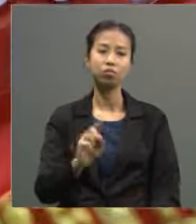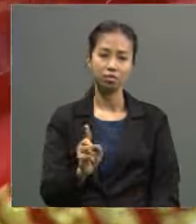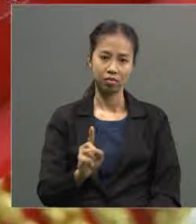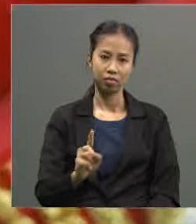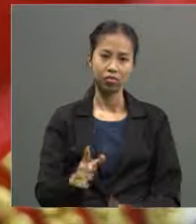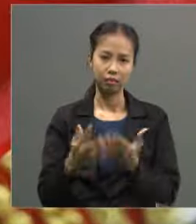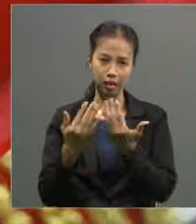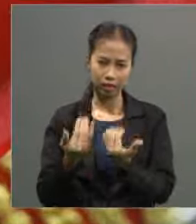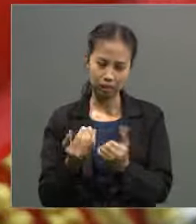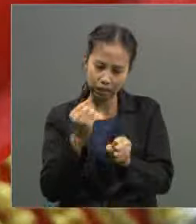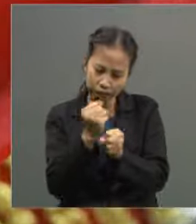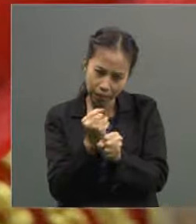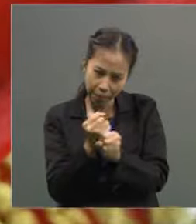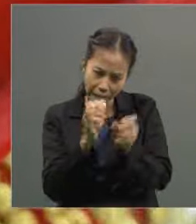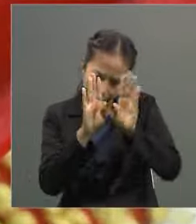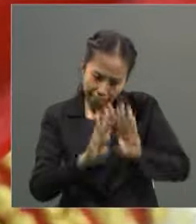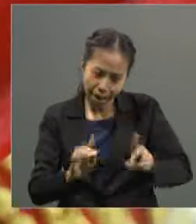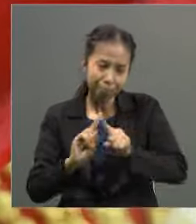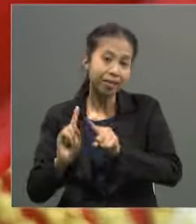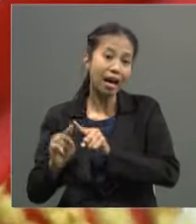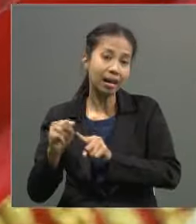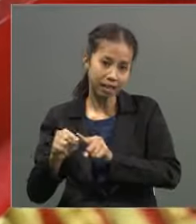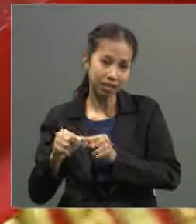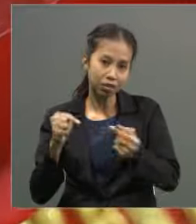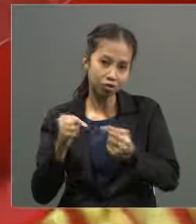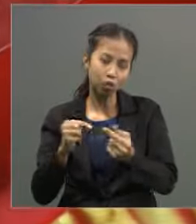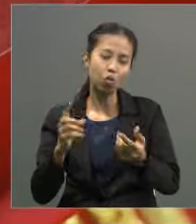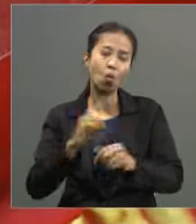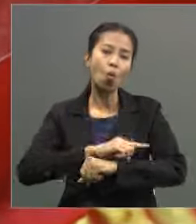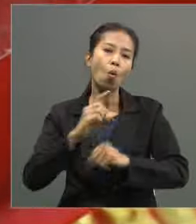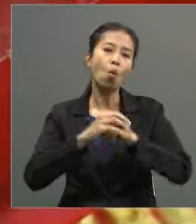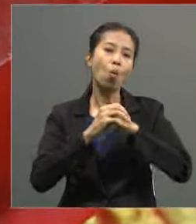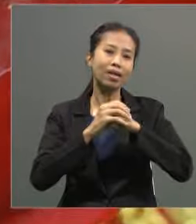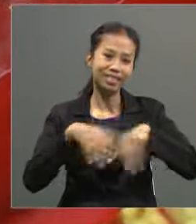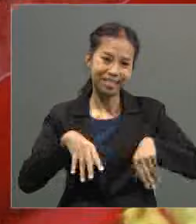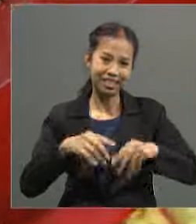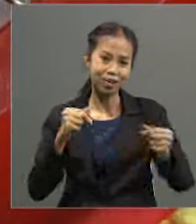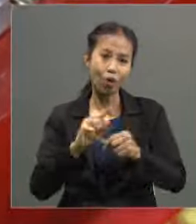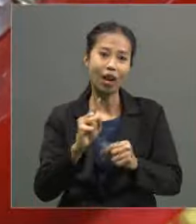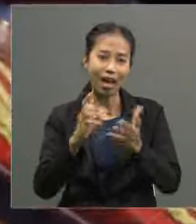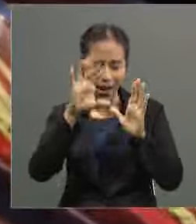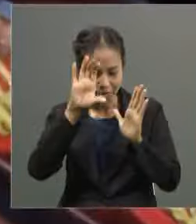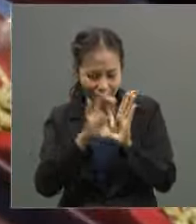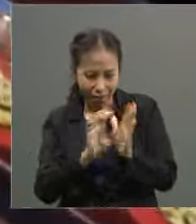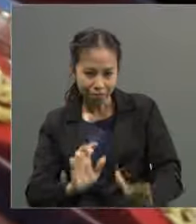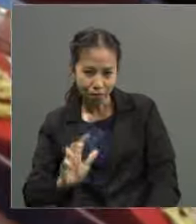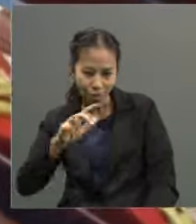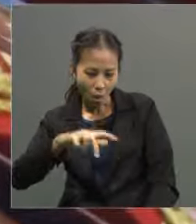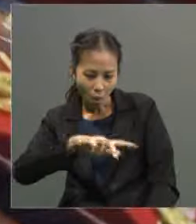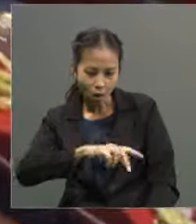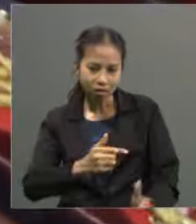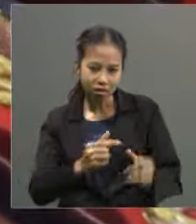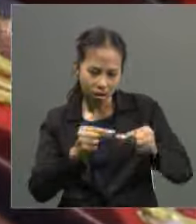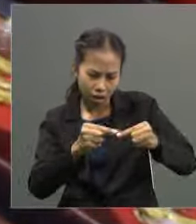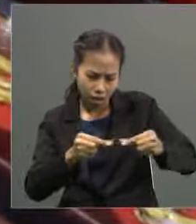นำลวดลายเนี่ยเข้ามาในช่วงของเทศกาลแน่นอนว่าตรุจีนแบบนี้ก็ต้องมีลายมังกรถูกมั้ยเนี่ยอ่ะโหเส้นนึงกี่บาท